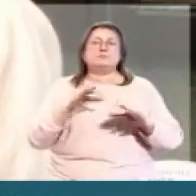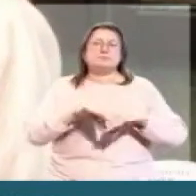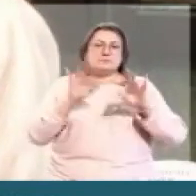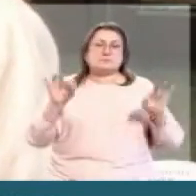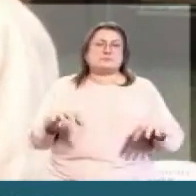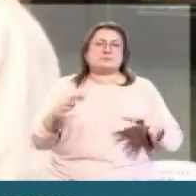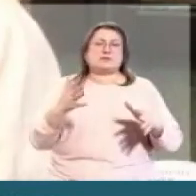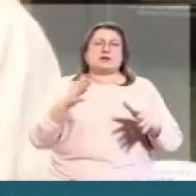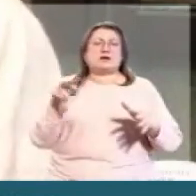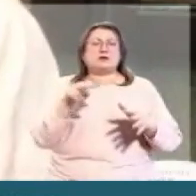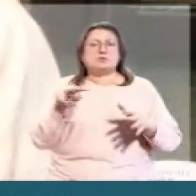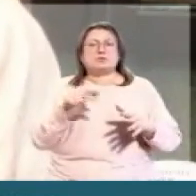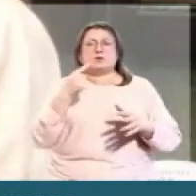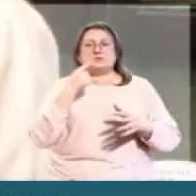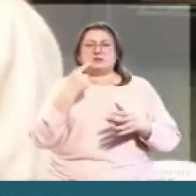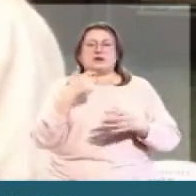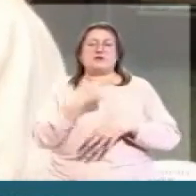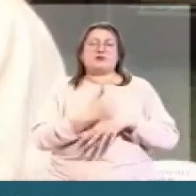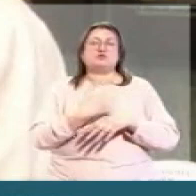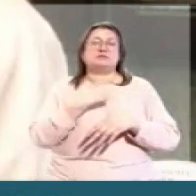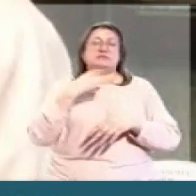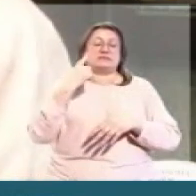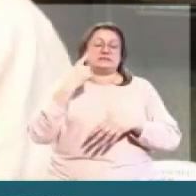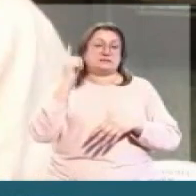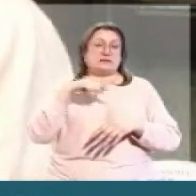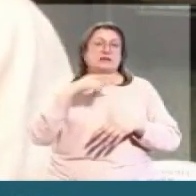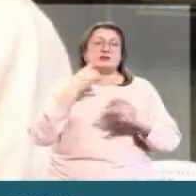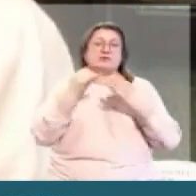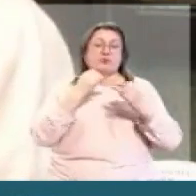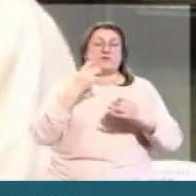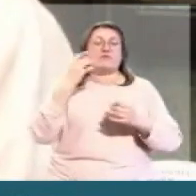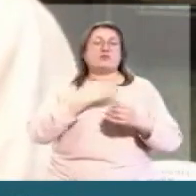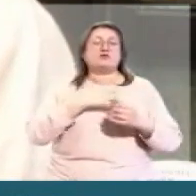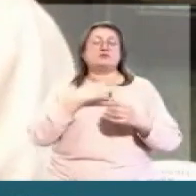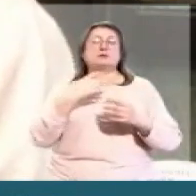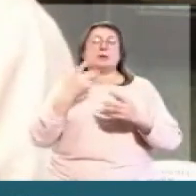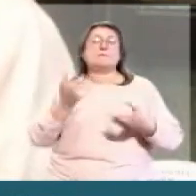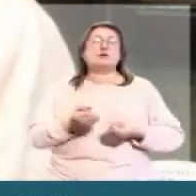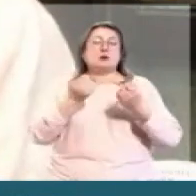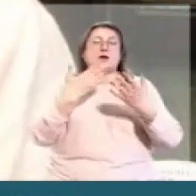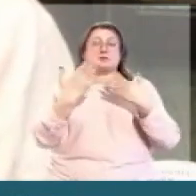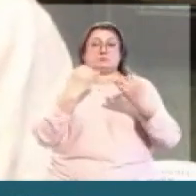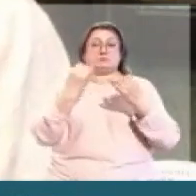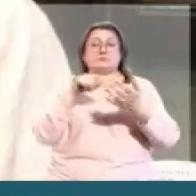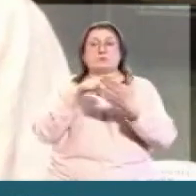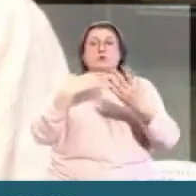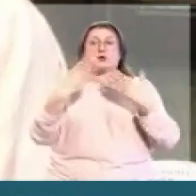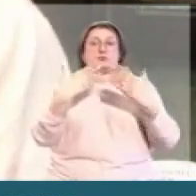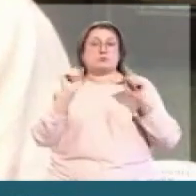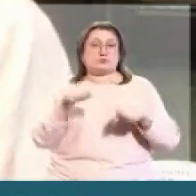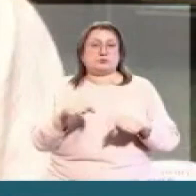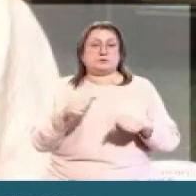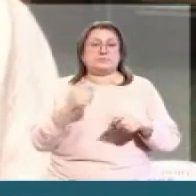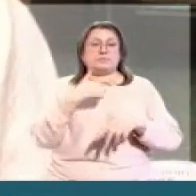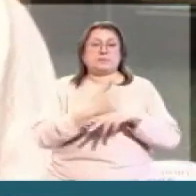там литературный язык, важно знать разговорный, важно понимать, важно поддержать диалог. Я думаю, что это